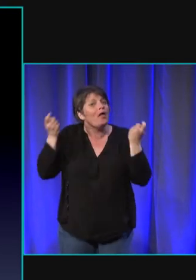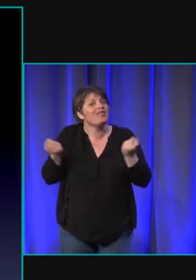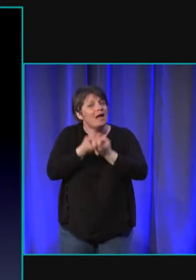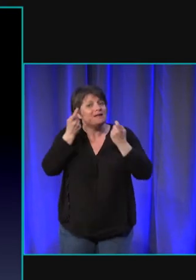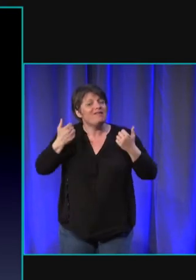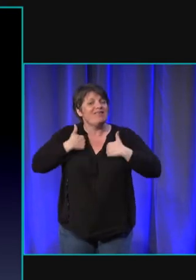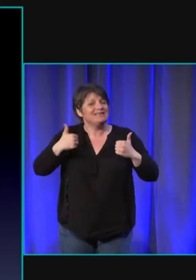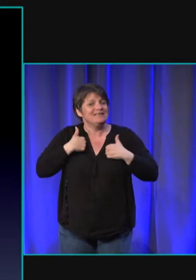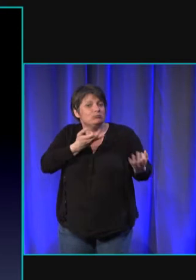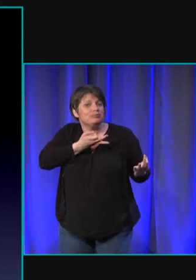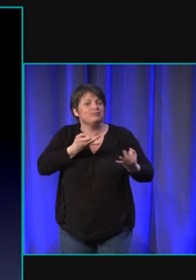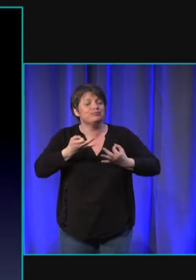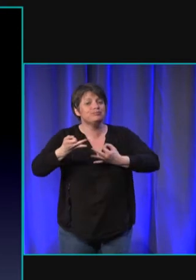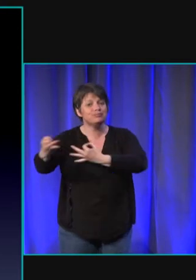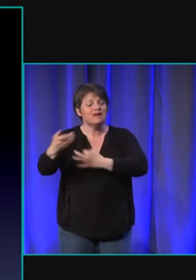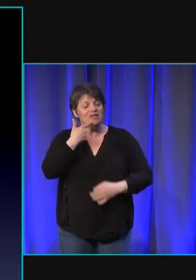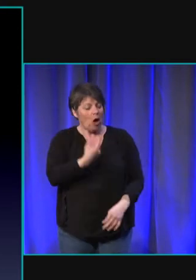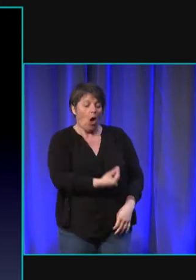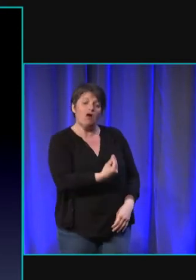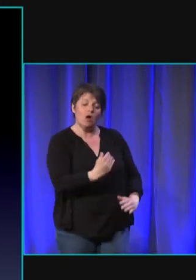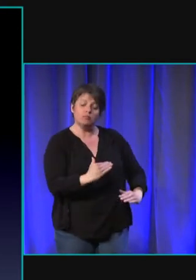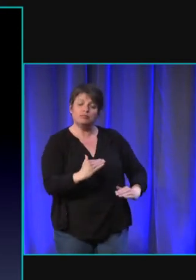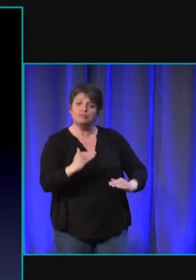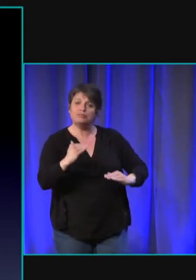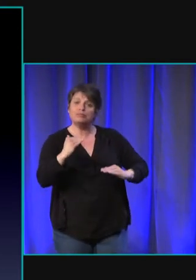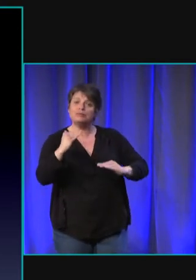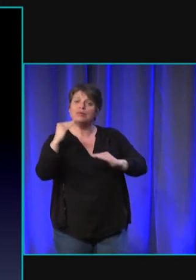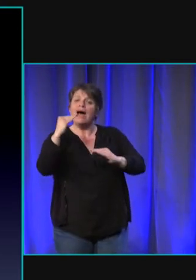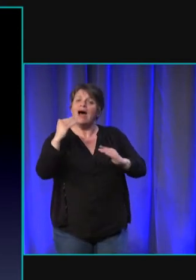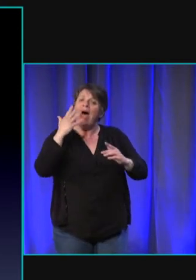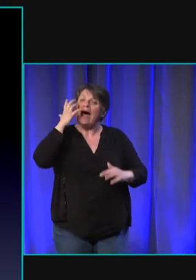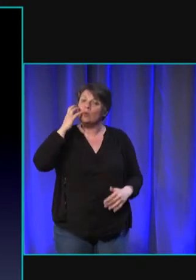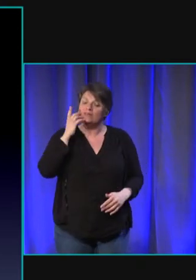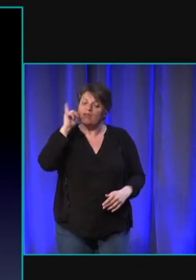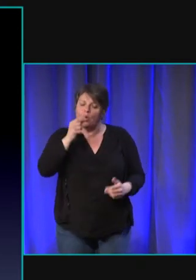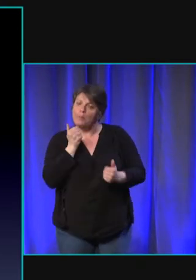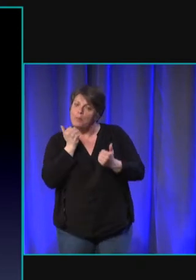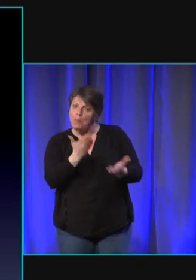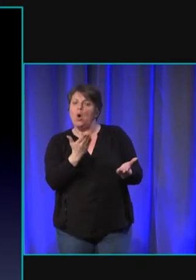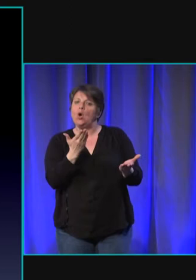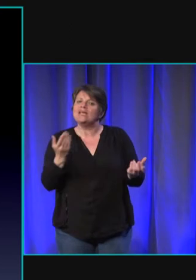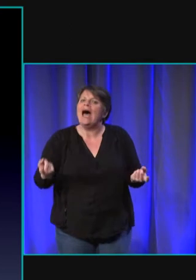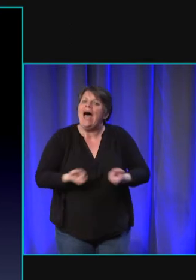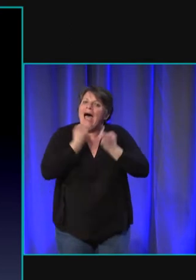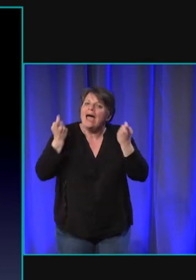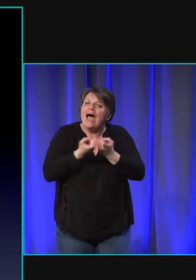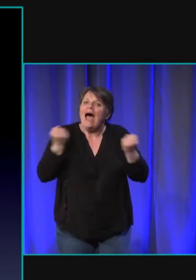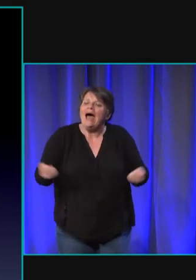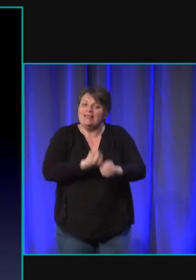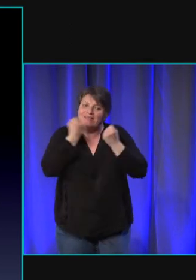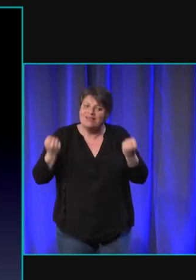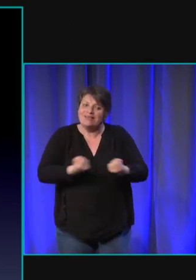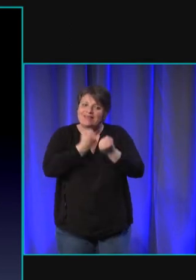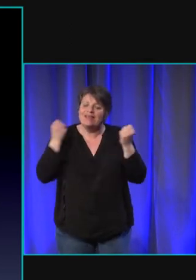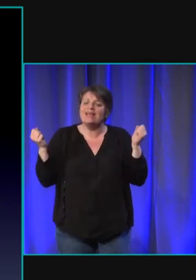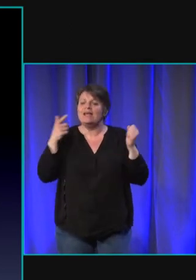l'activité physique. Lorsque l'enfant va devenir adolescent, il va falloir proposer Un programme plutôt de type aérobie qui